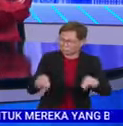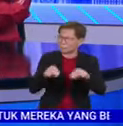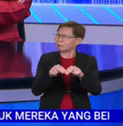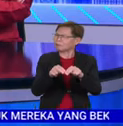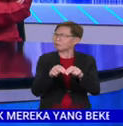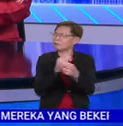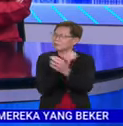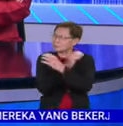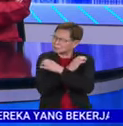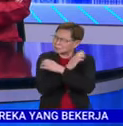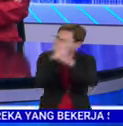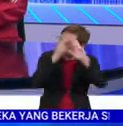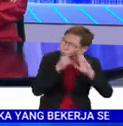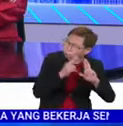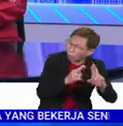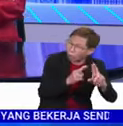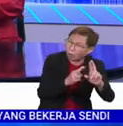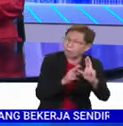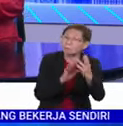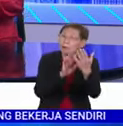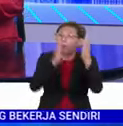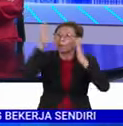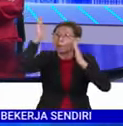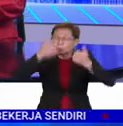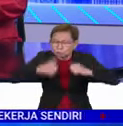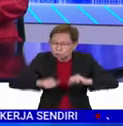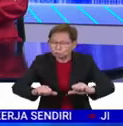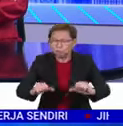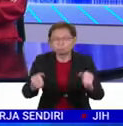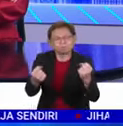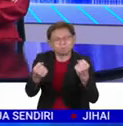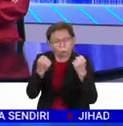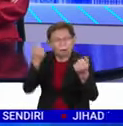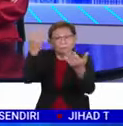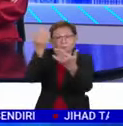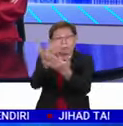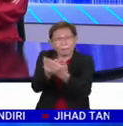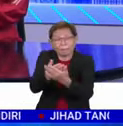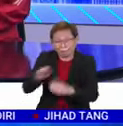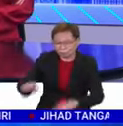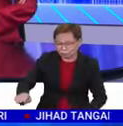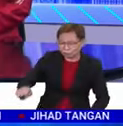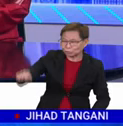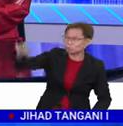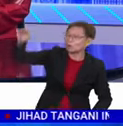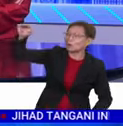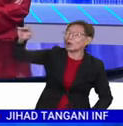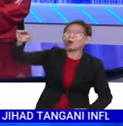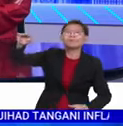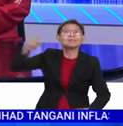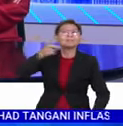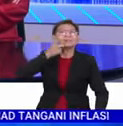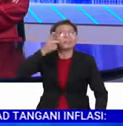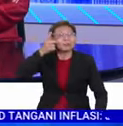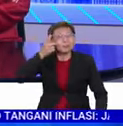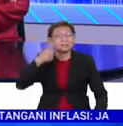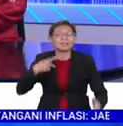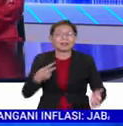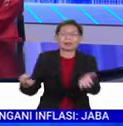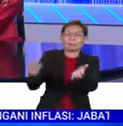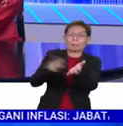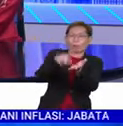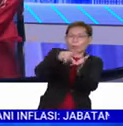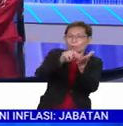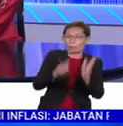dan taat setia terhadap negara itu terus subur sehingga mereka meningkat dewasa? Kita ikuti